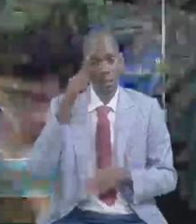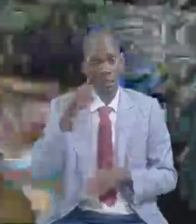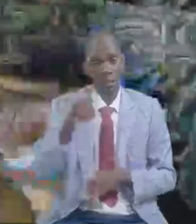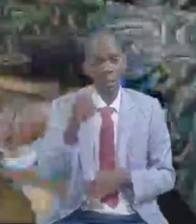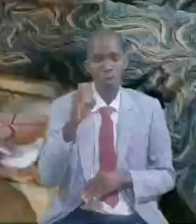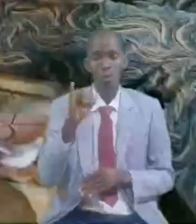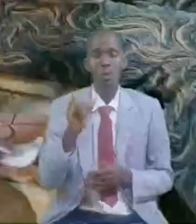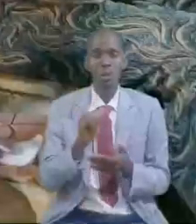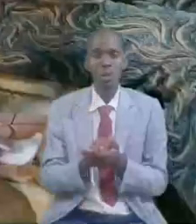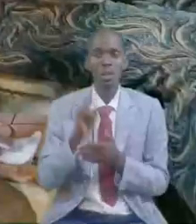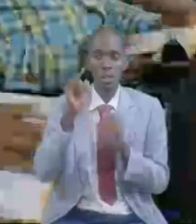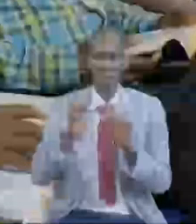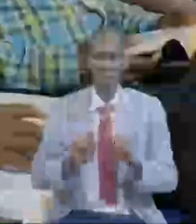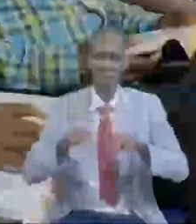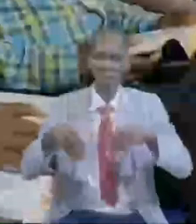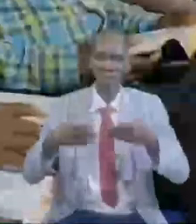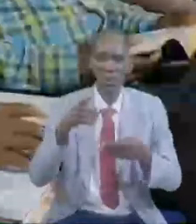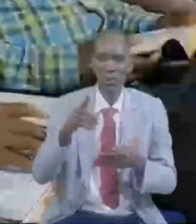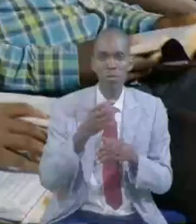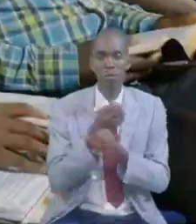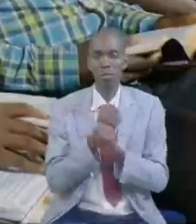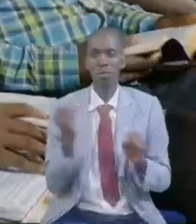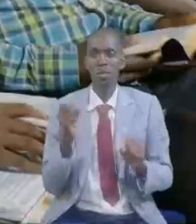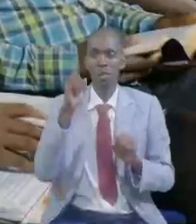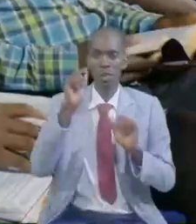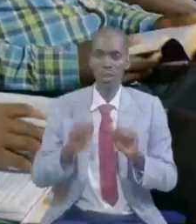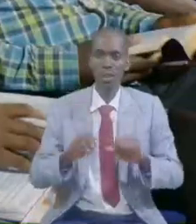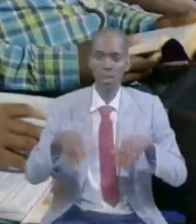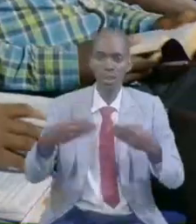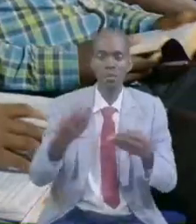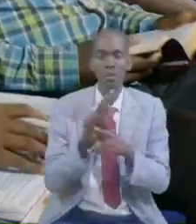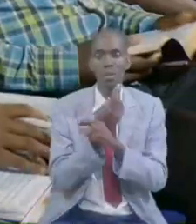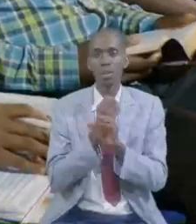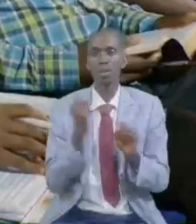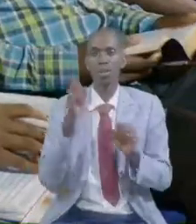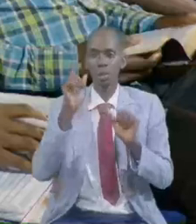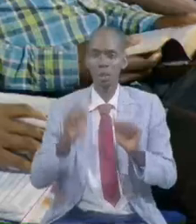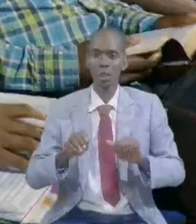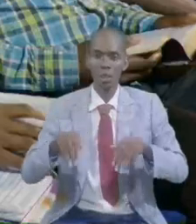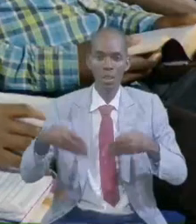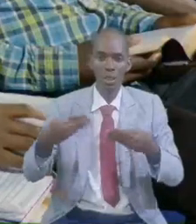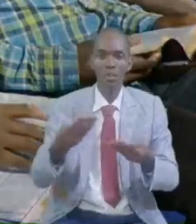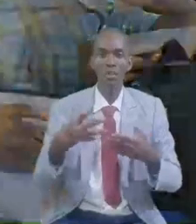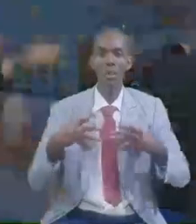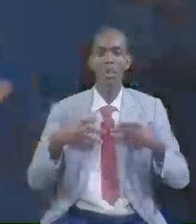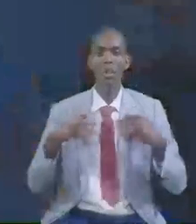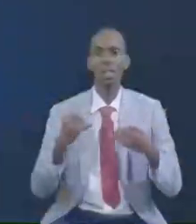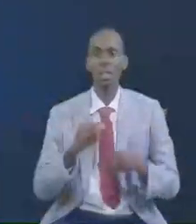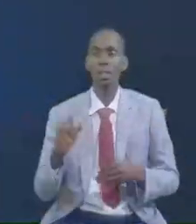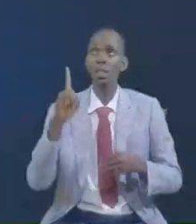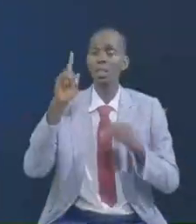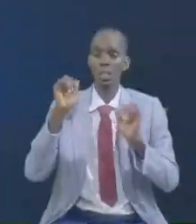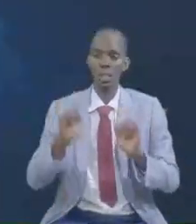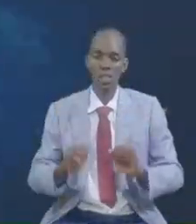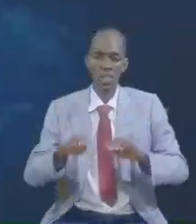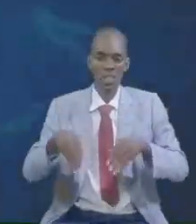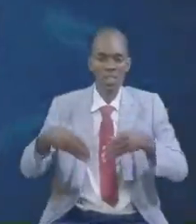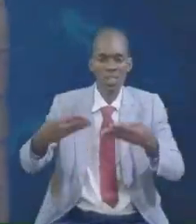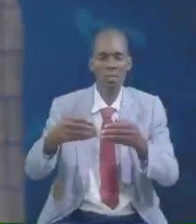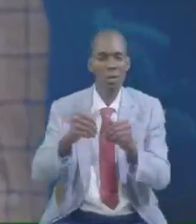afin de te donner le salut, afin de te donner la rédemption, afin de te donner la guérison, afin de te